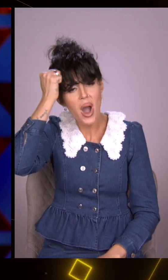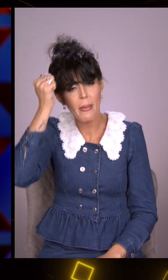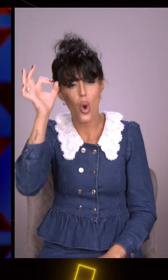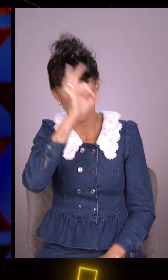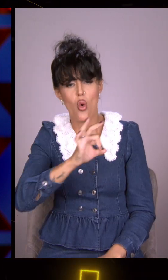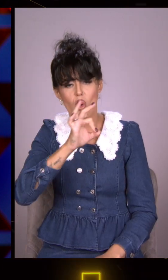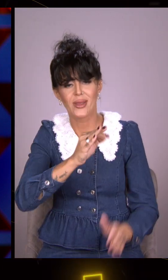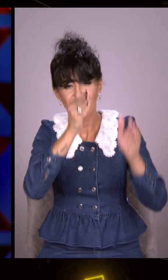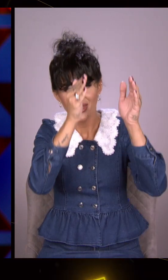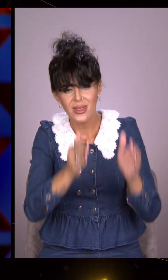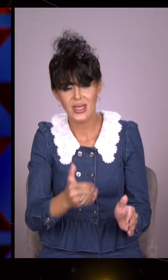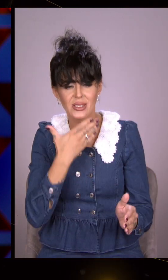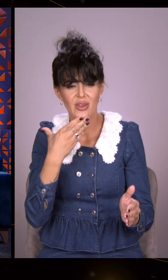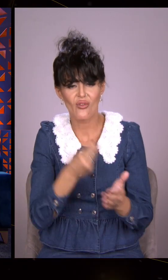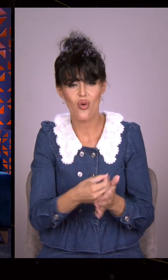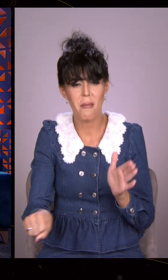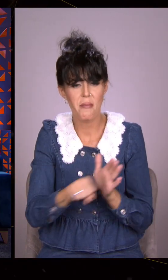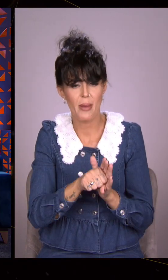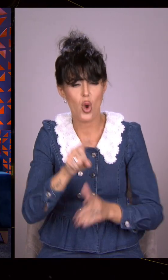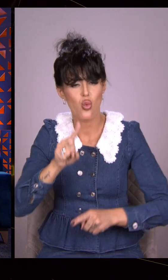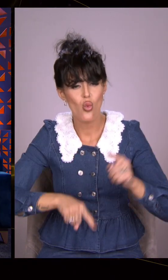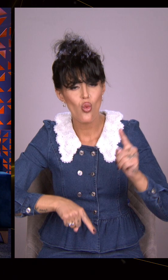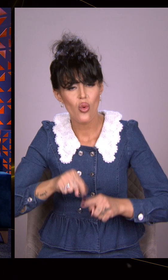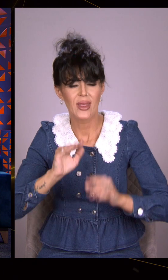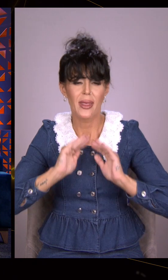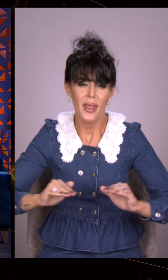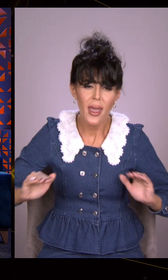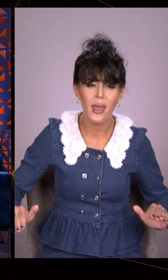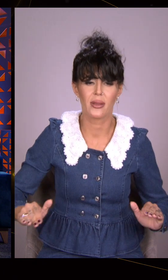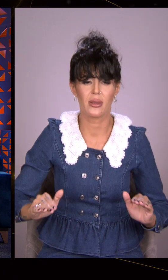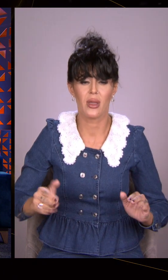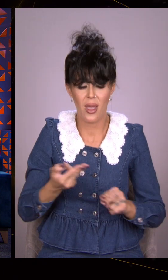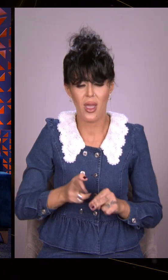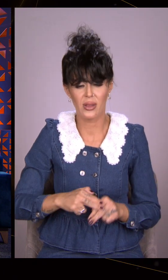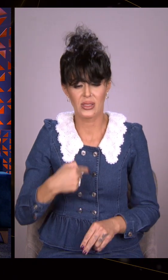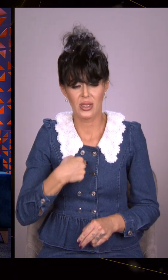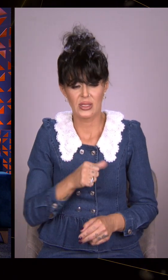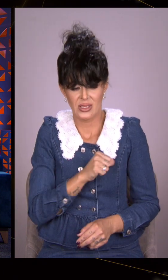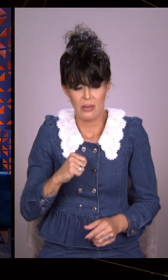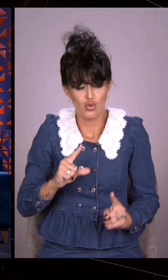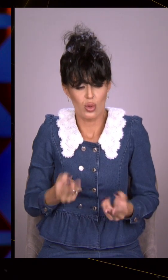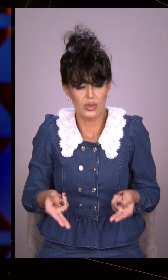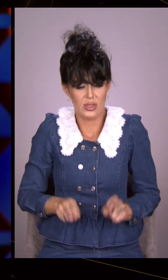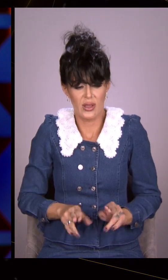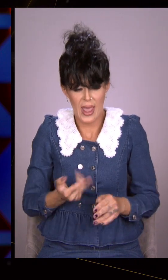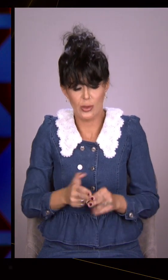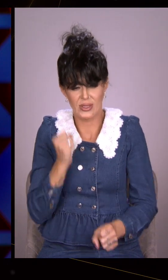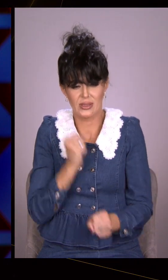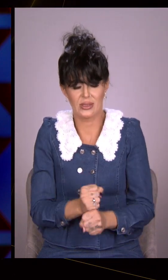про них і молитися. Да. Що нам залишається. Це що ми можемо зробити для